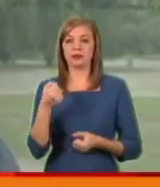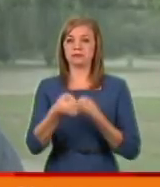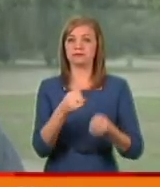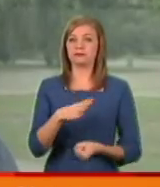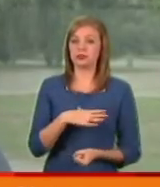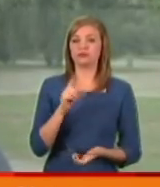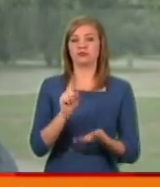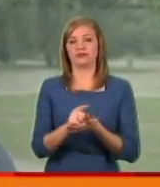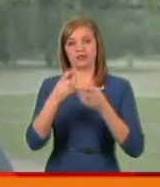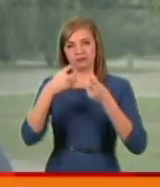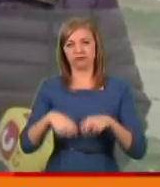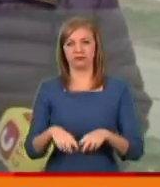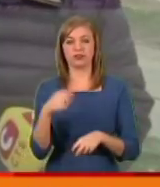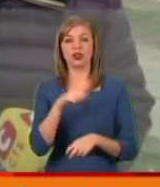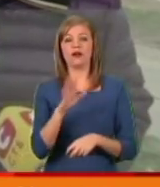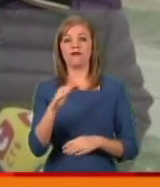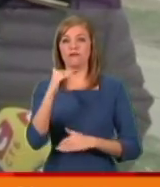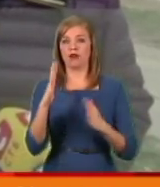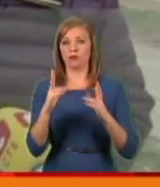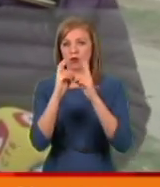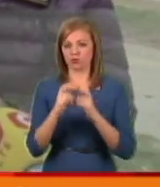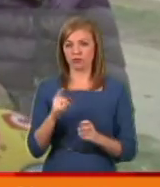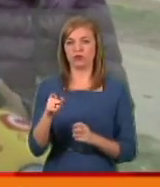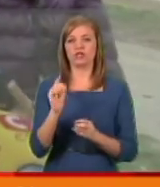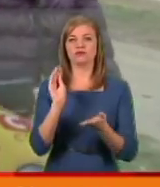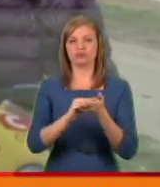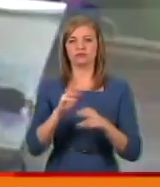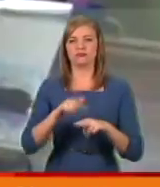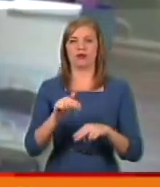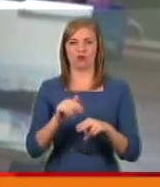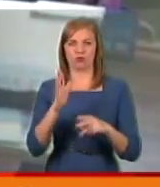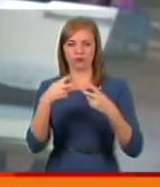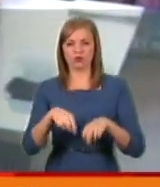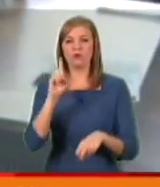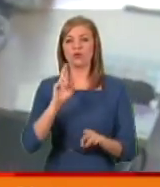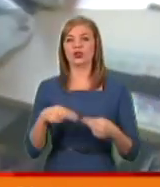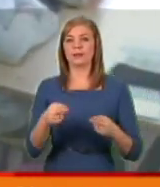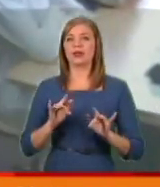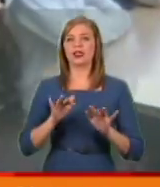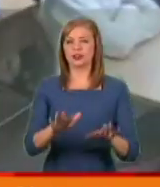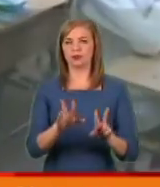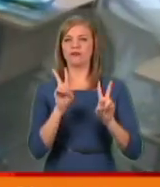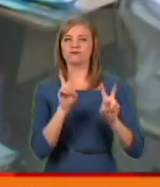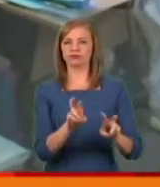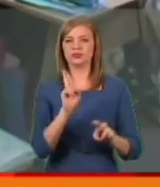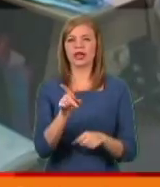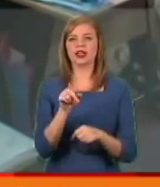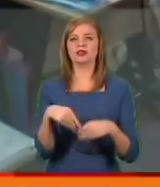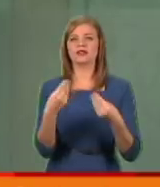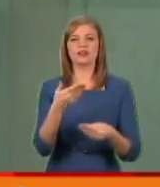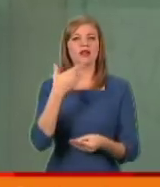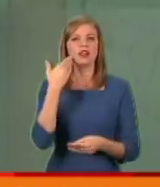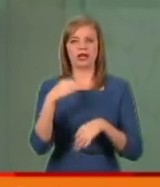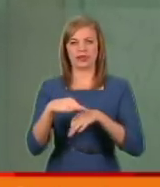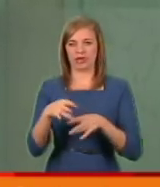вчителька дітей, має встановити експертиза. В рамках розслідування її призначили правоохоронці. Поки кримінальна справа кваліфікована як завдання легких